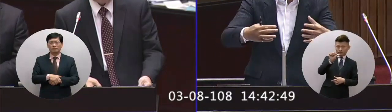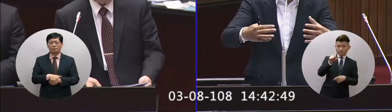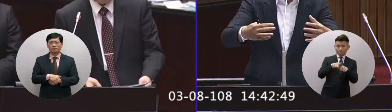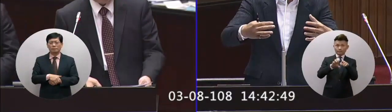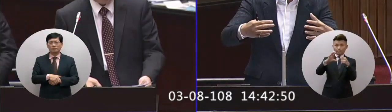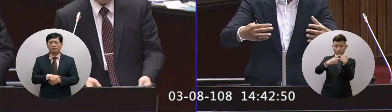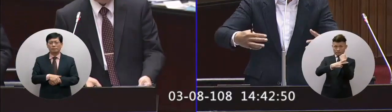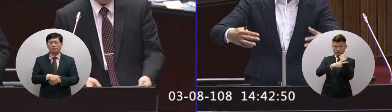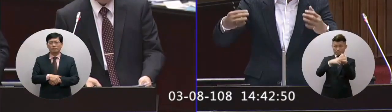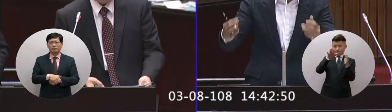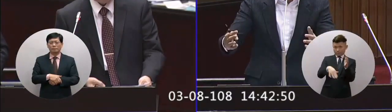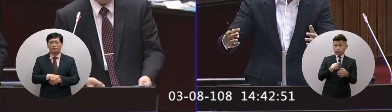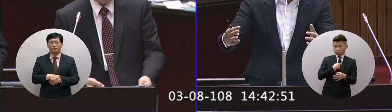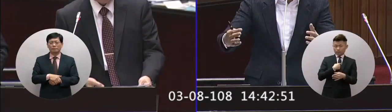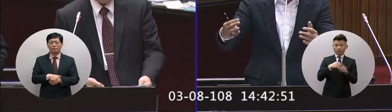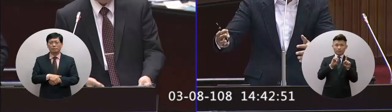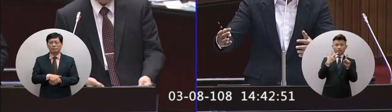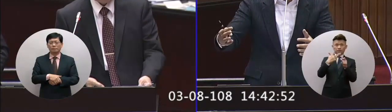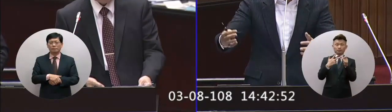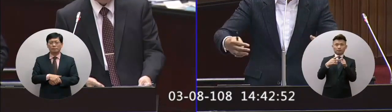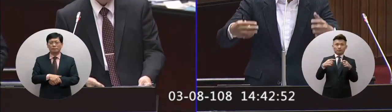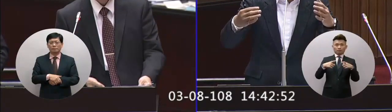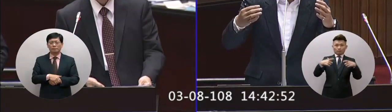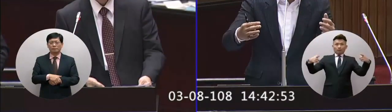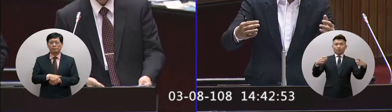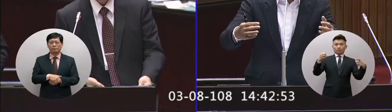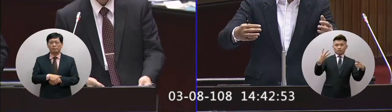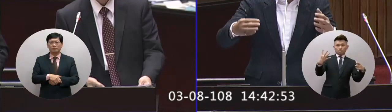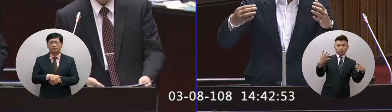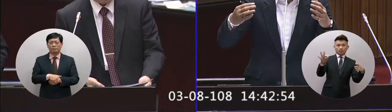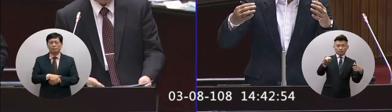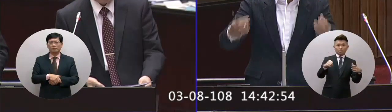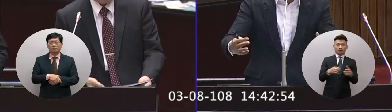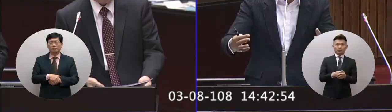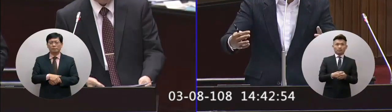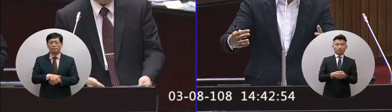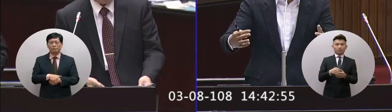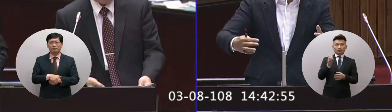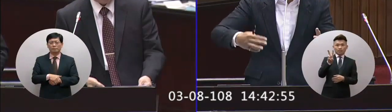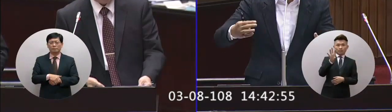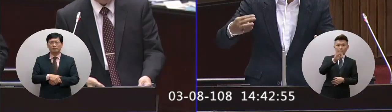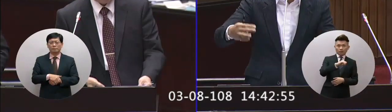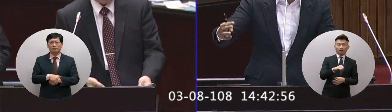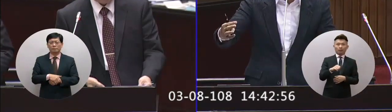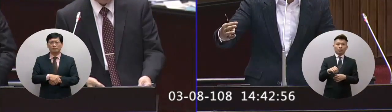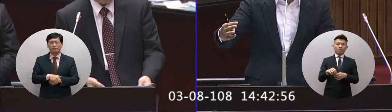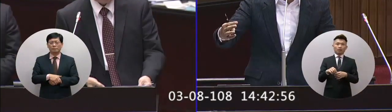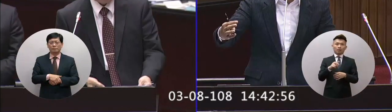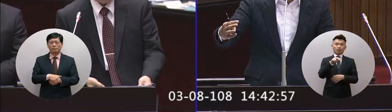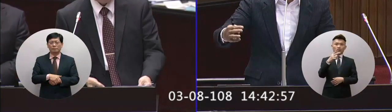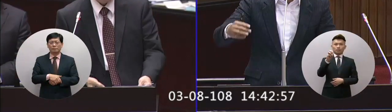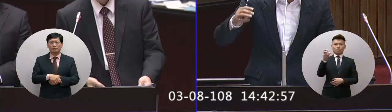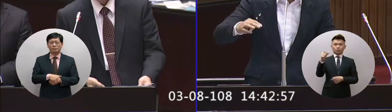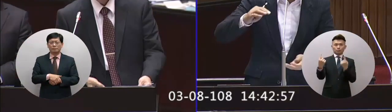環圍裡面結果100公斤400棟100公斤390匹都會超過235